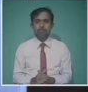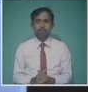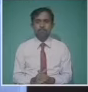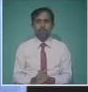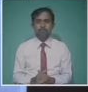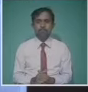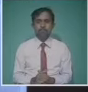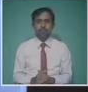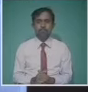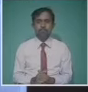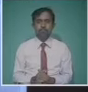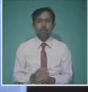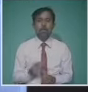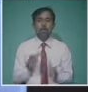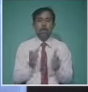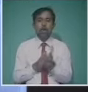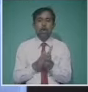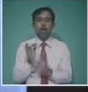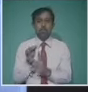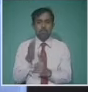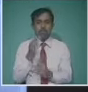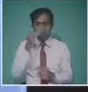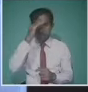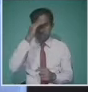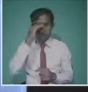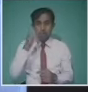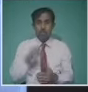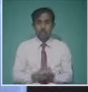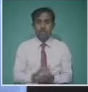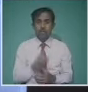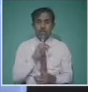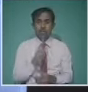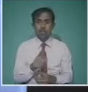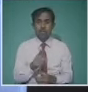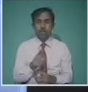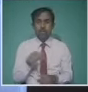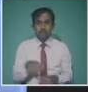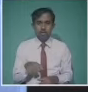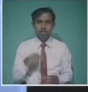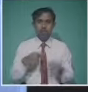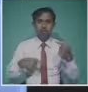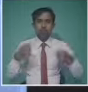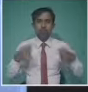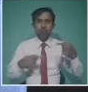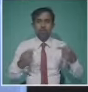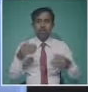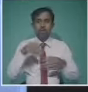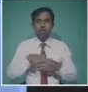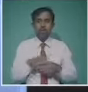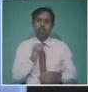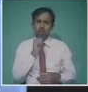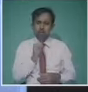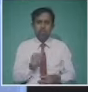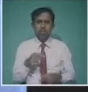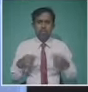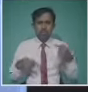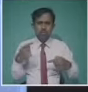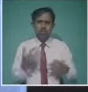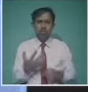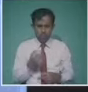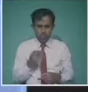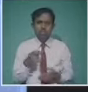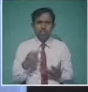මම ගරු කාරක සභා සභාපතිතුමනි විශේෂයෙන්ම කියනවා අද දැන් මේ විවාදයට ගන්නේ ඇත්තටම විවාදයට ගත